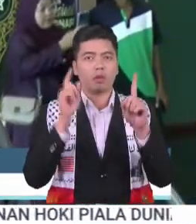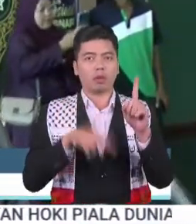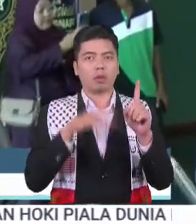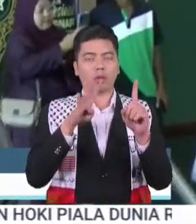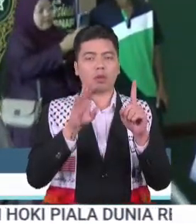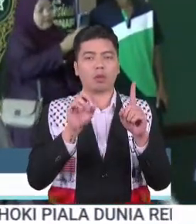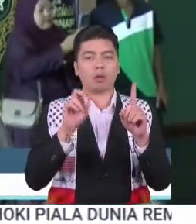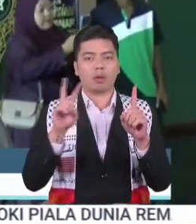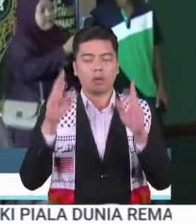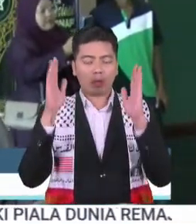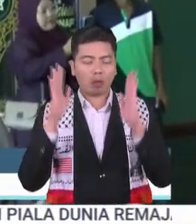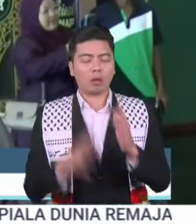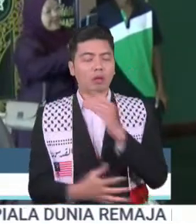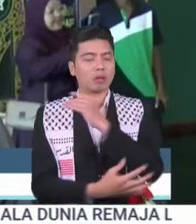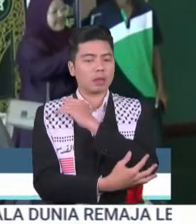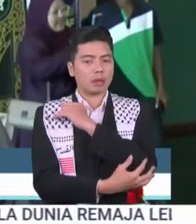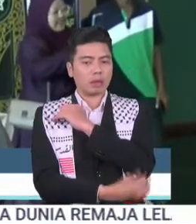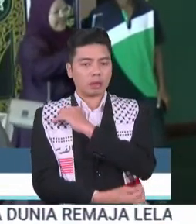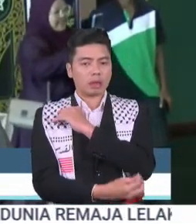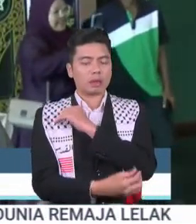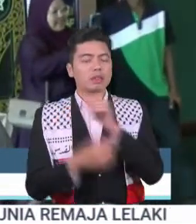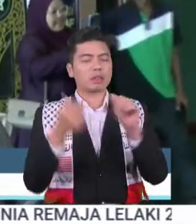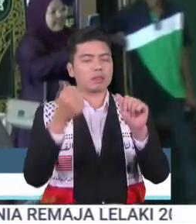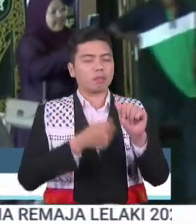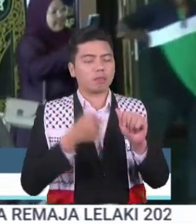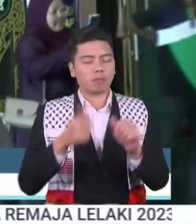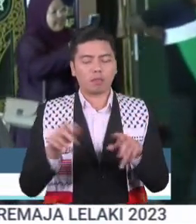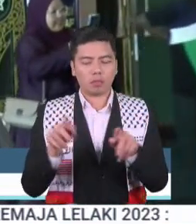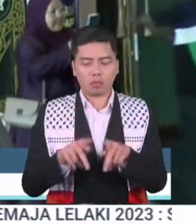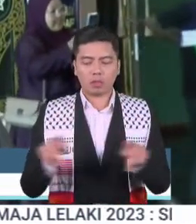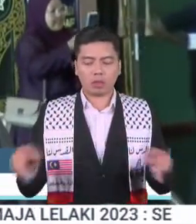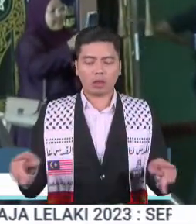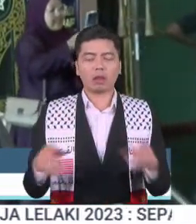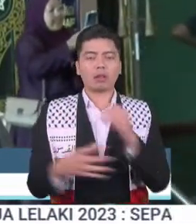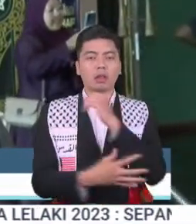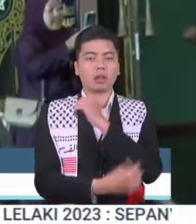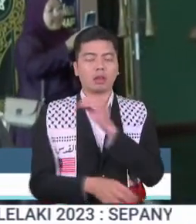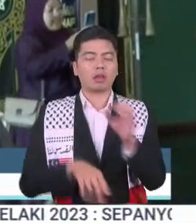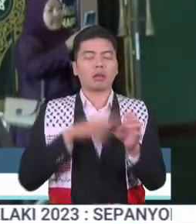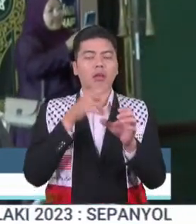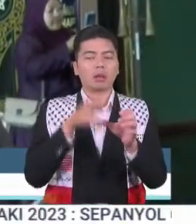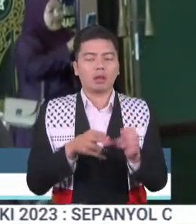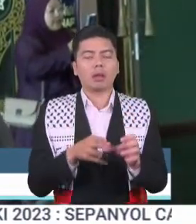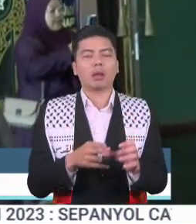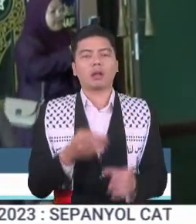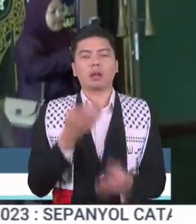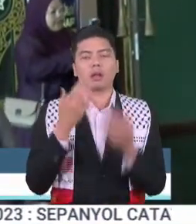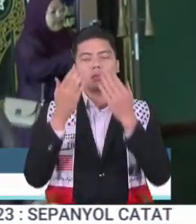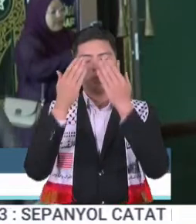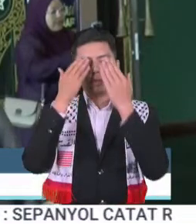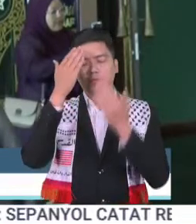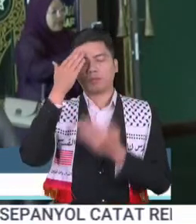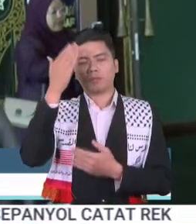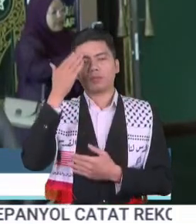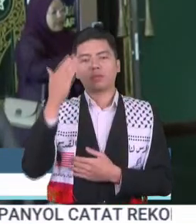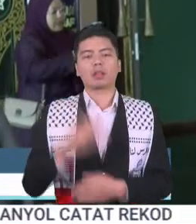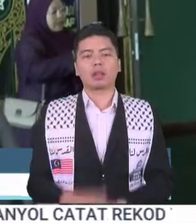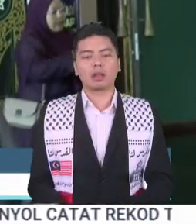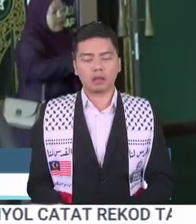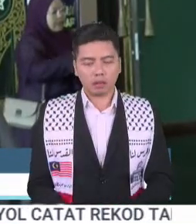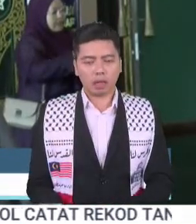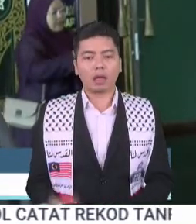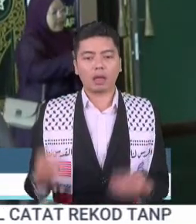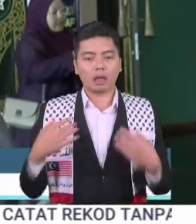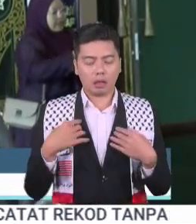1,402 orang asnaf serta anak-anak asnaf yang menyertainya. Syukur Alhamdulillah. Jadi untuk makluman, di